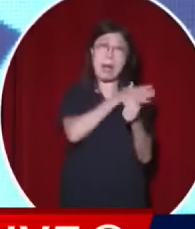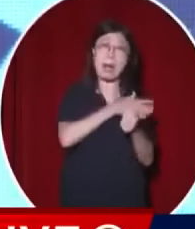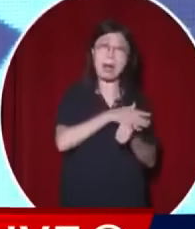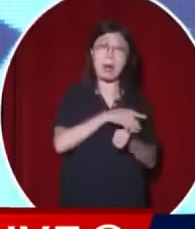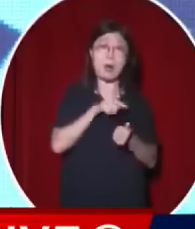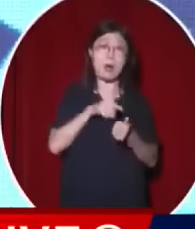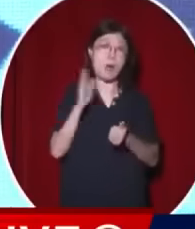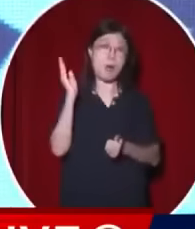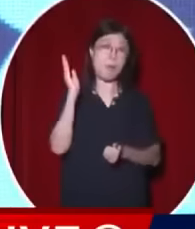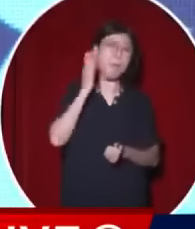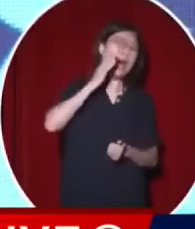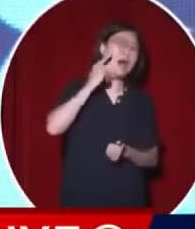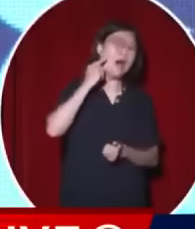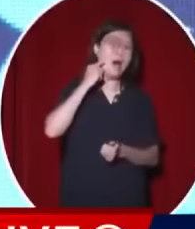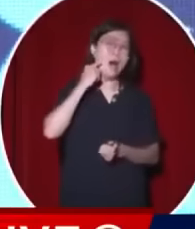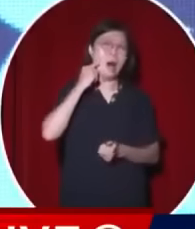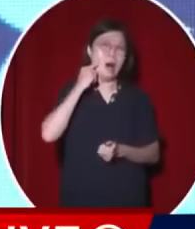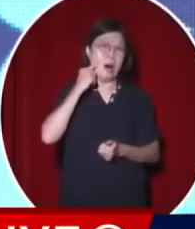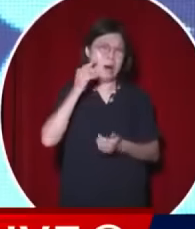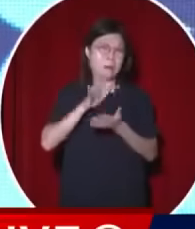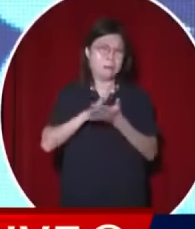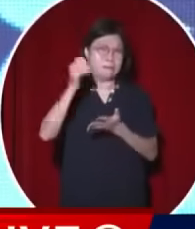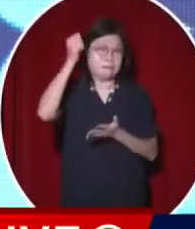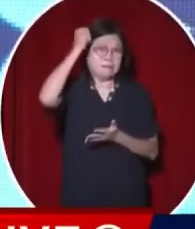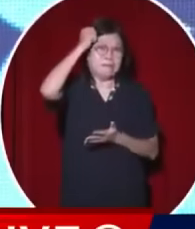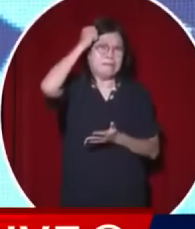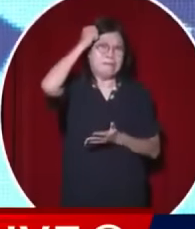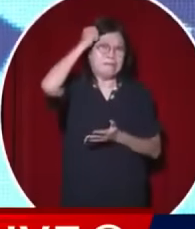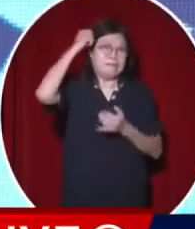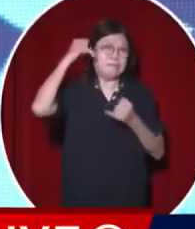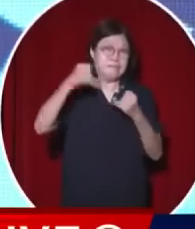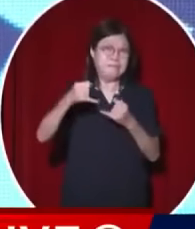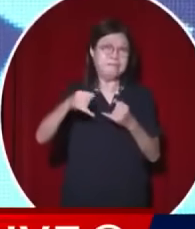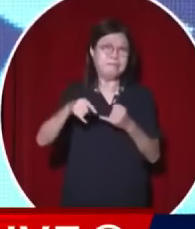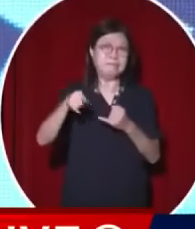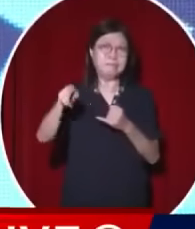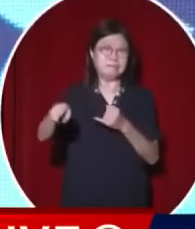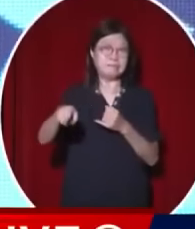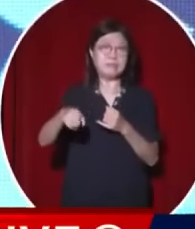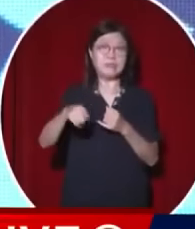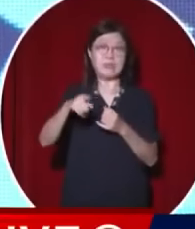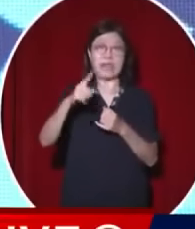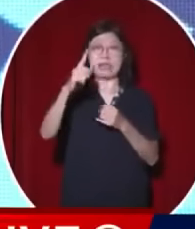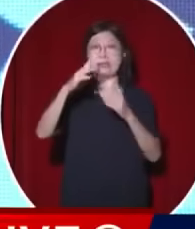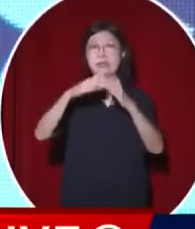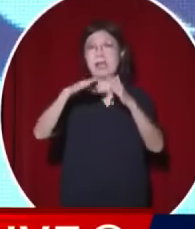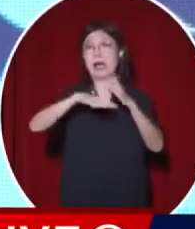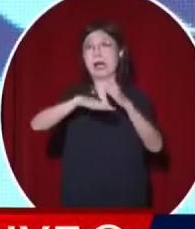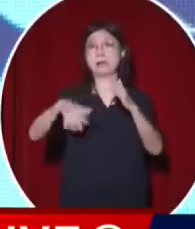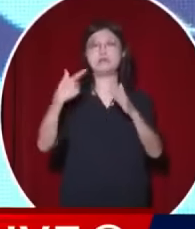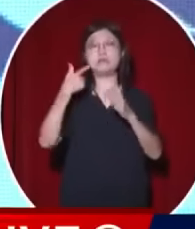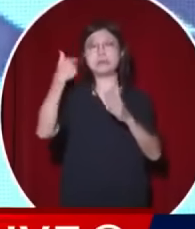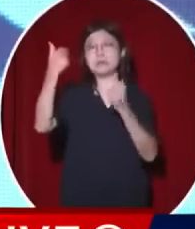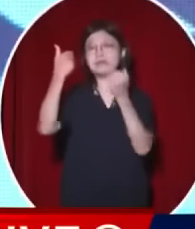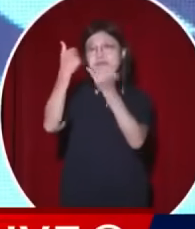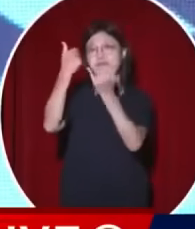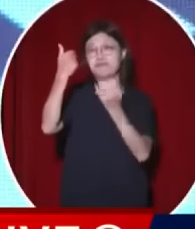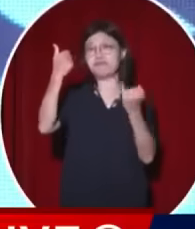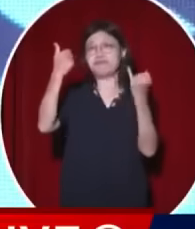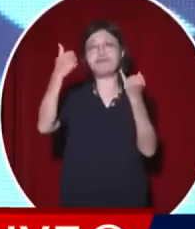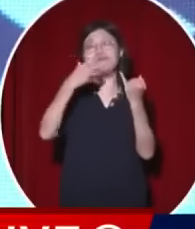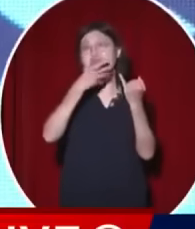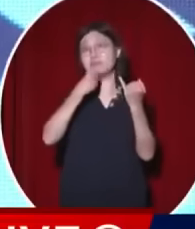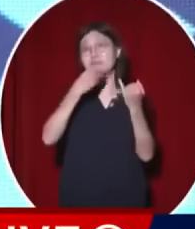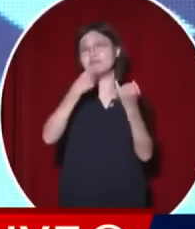那一记耳光就此拆散了一个家庭几十年的幸